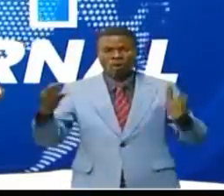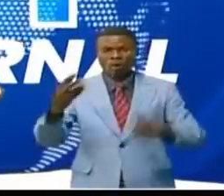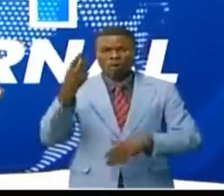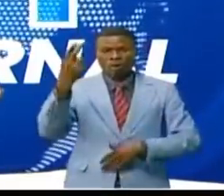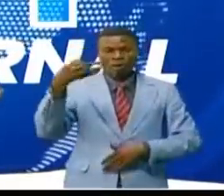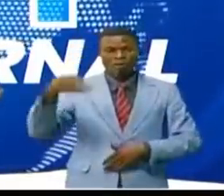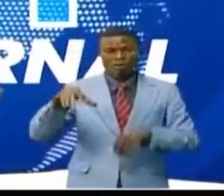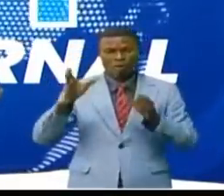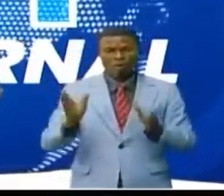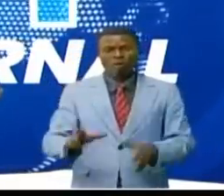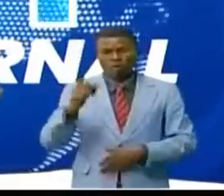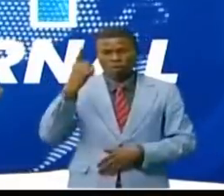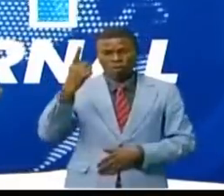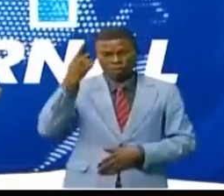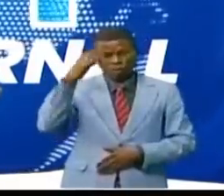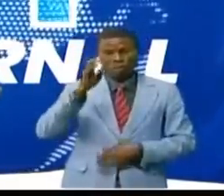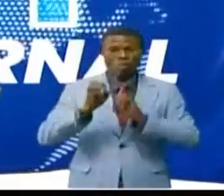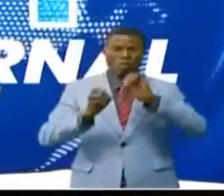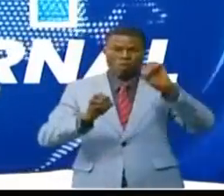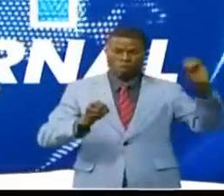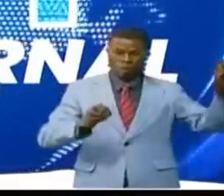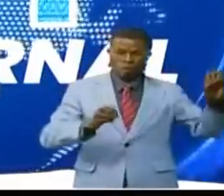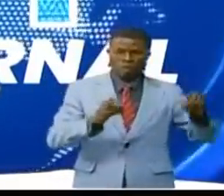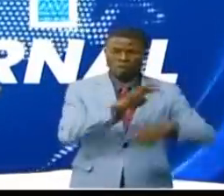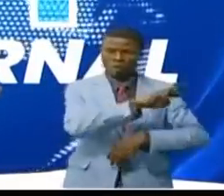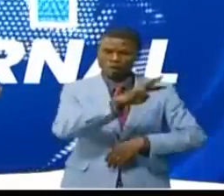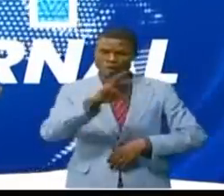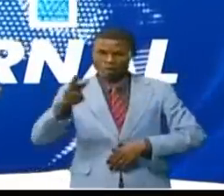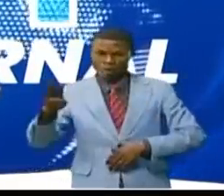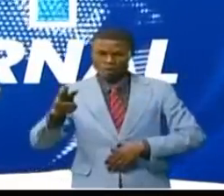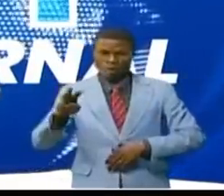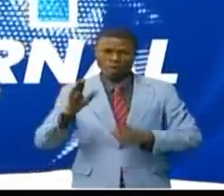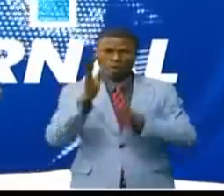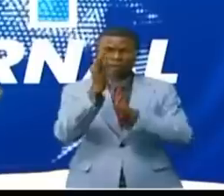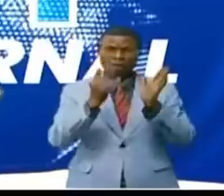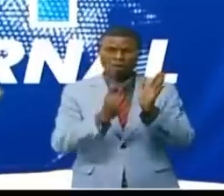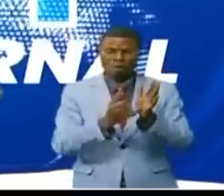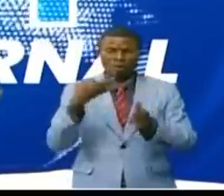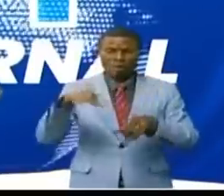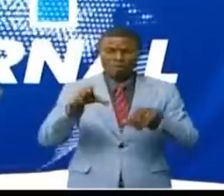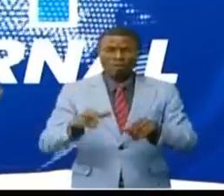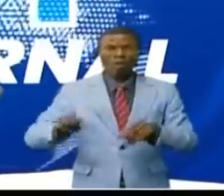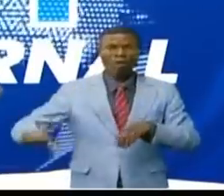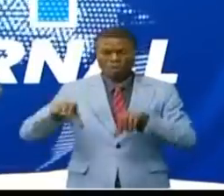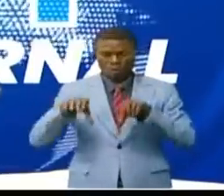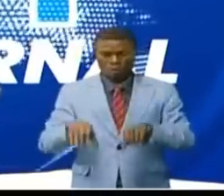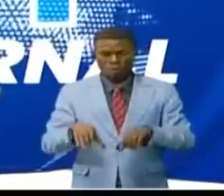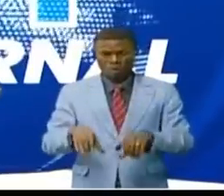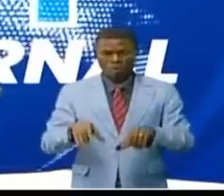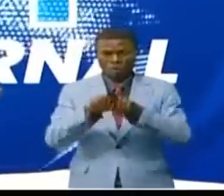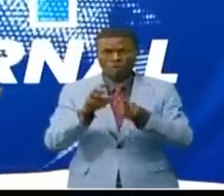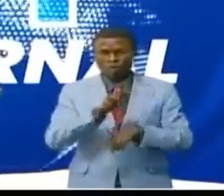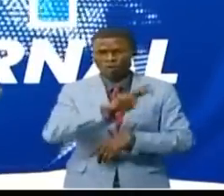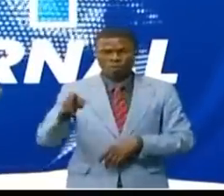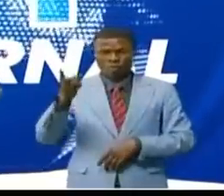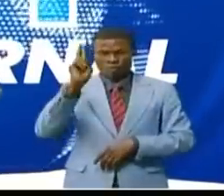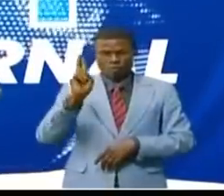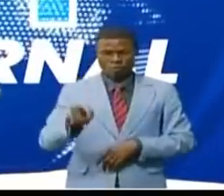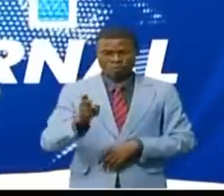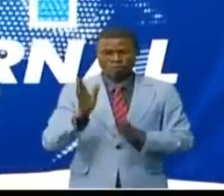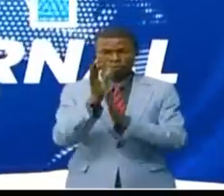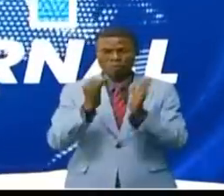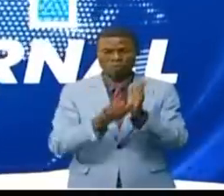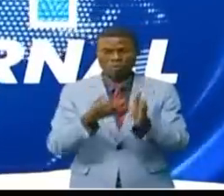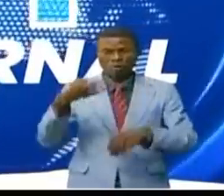2882 francs le litre. Pour l'Est, 3016 francs congolais pour le vol nationaux et 3218